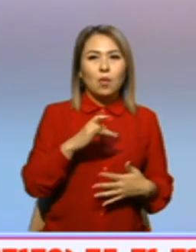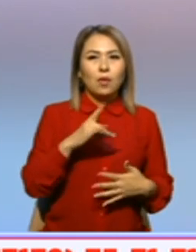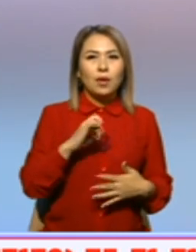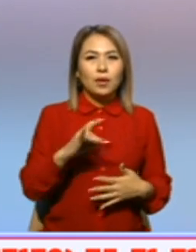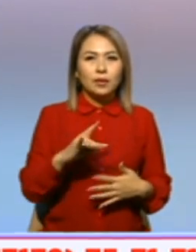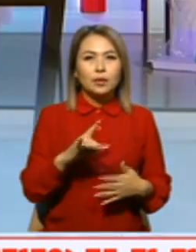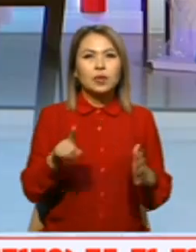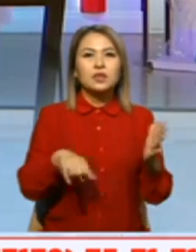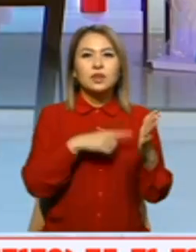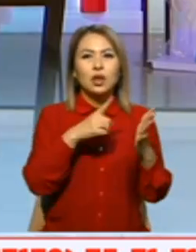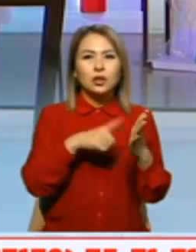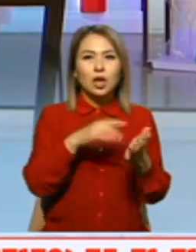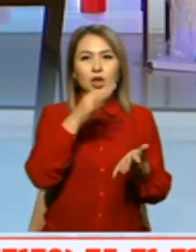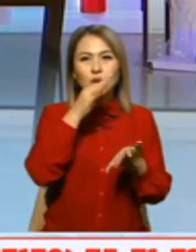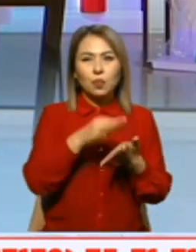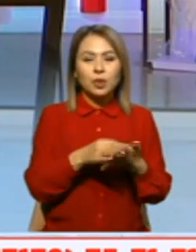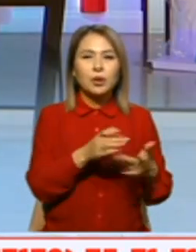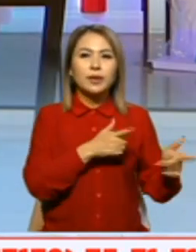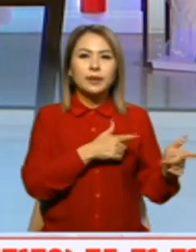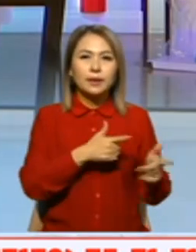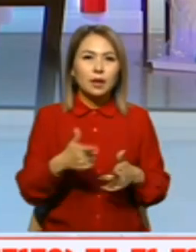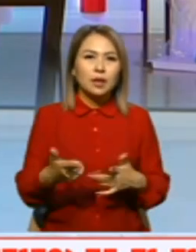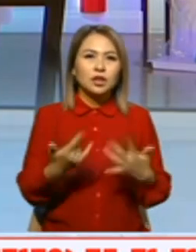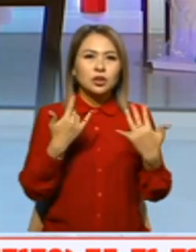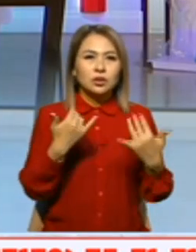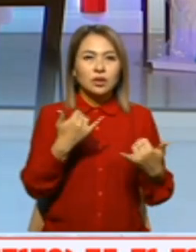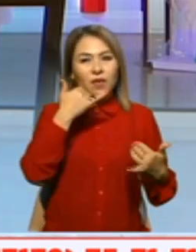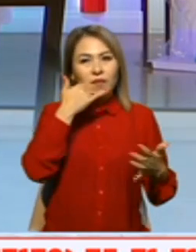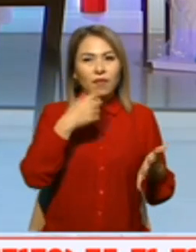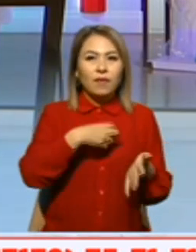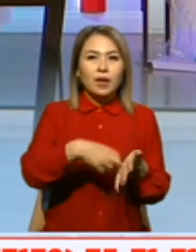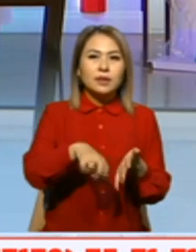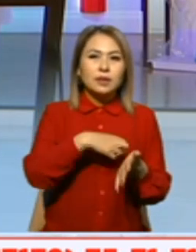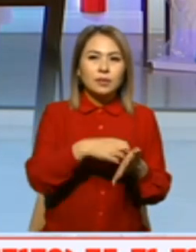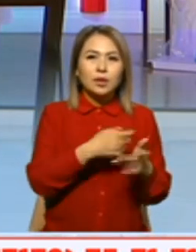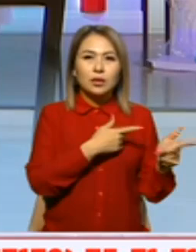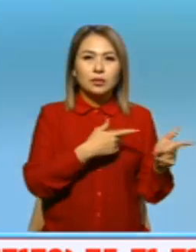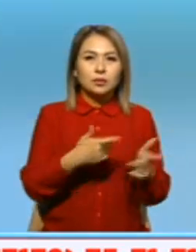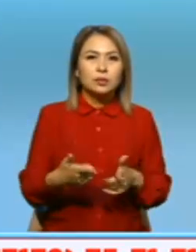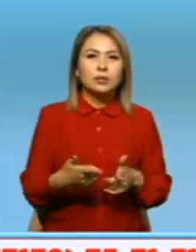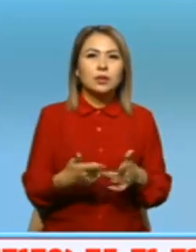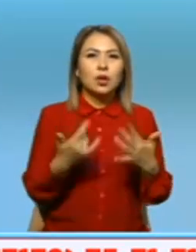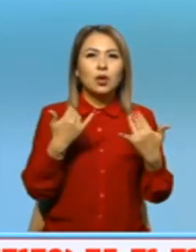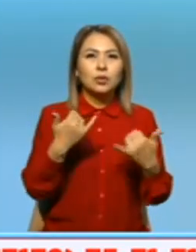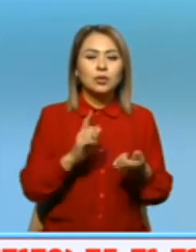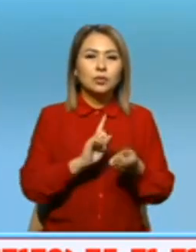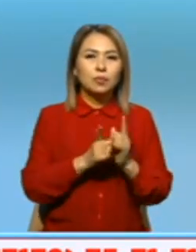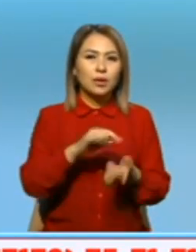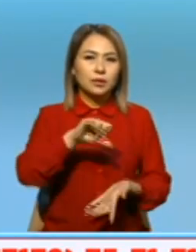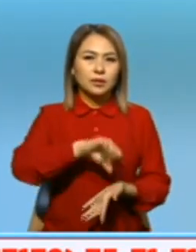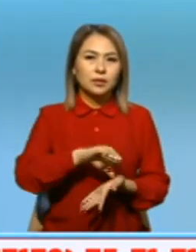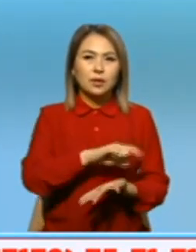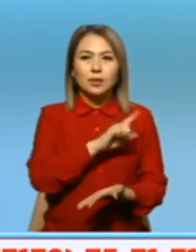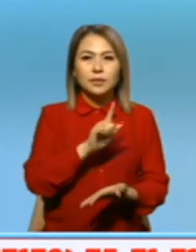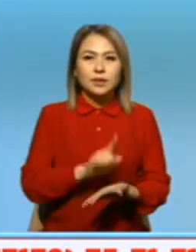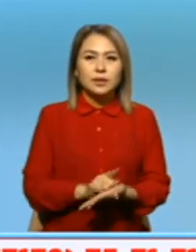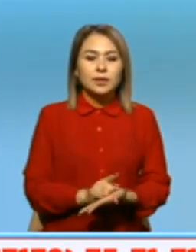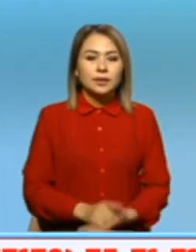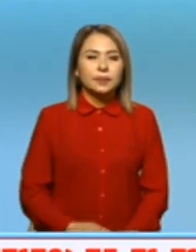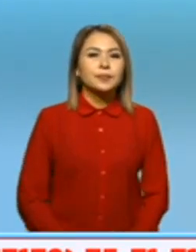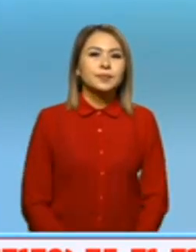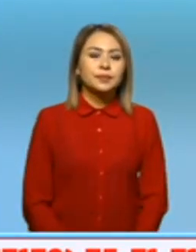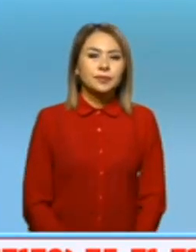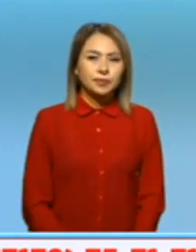сауалдарыңызға жауап беруге дайын. Қоңырау шалыңыздар, WhatsApp желісіне сауал жолдасаңыздар болады. Ал сурда аудармада Жанбота Ерланқызы